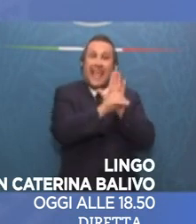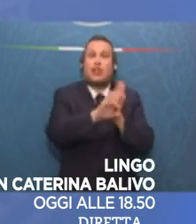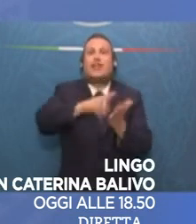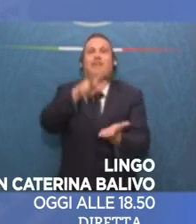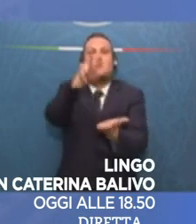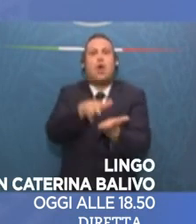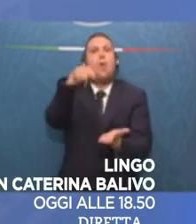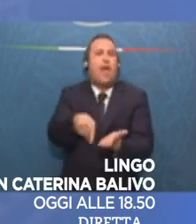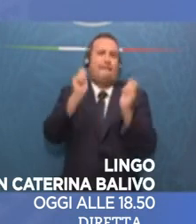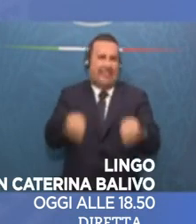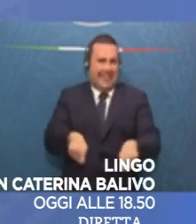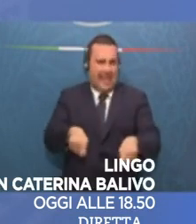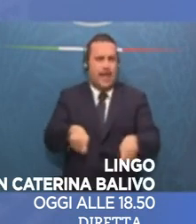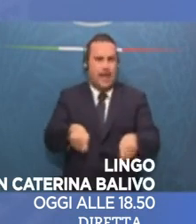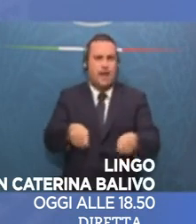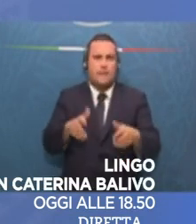La dichiarazione